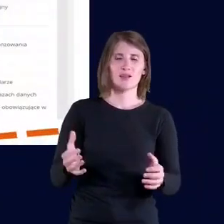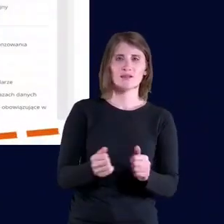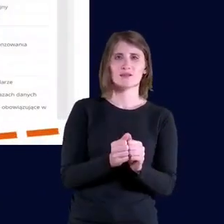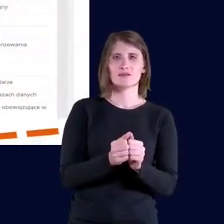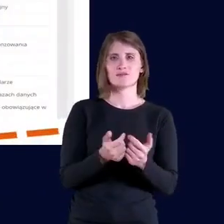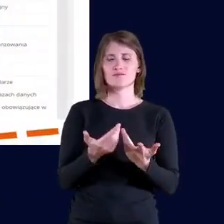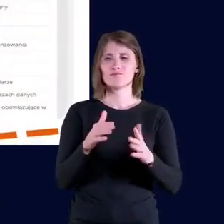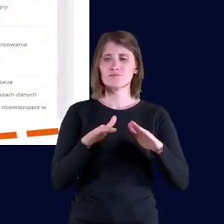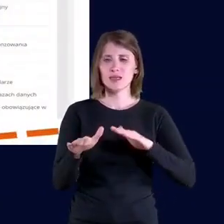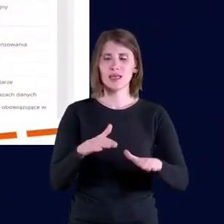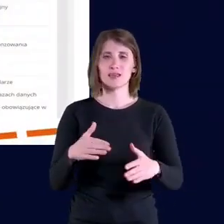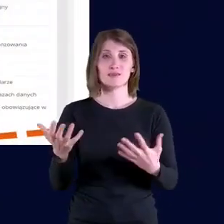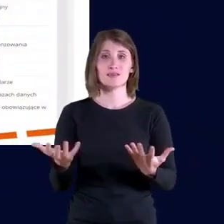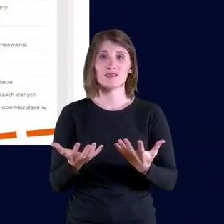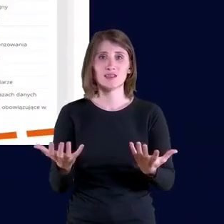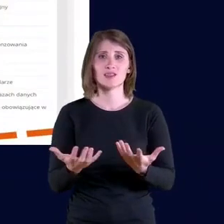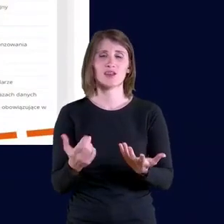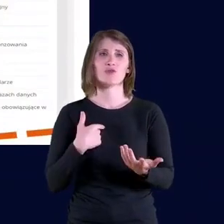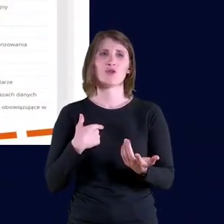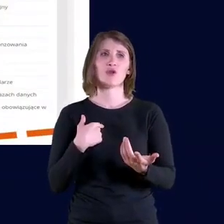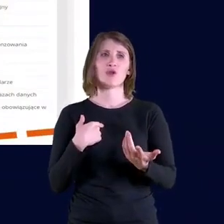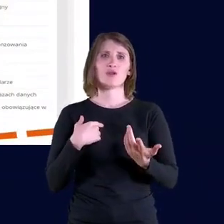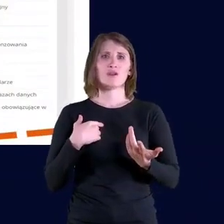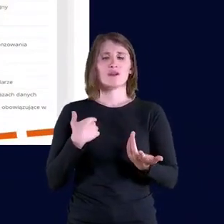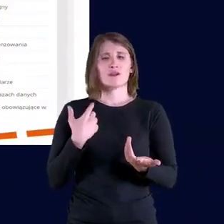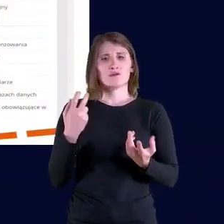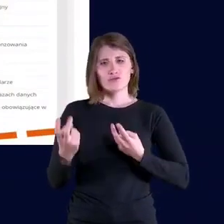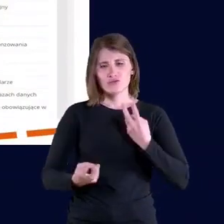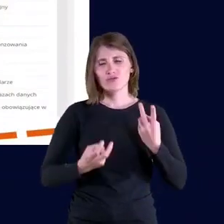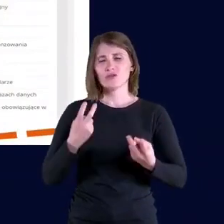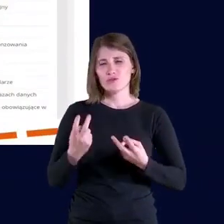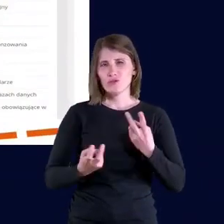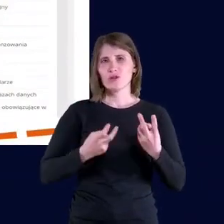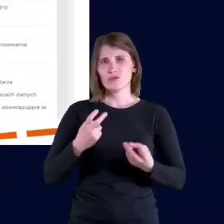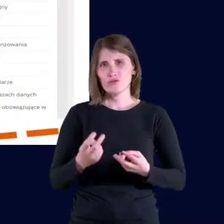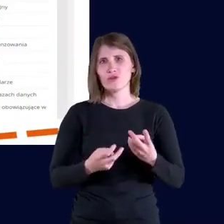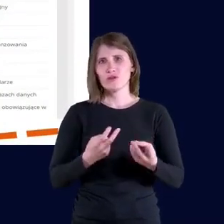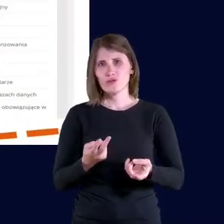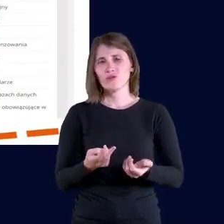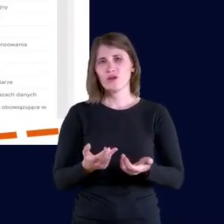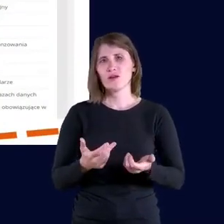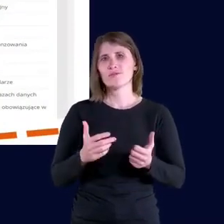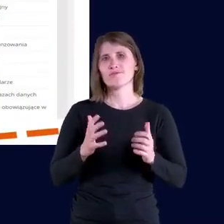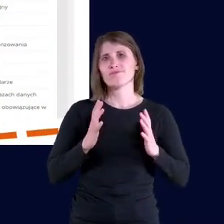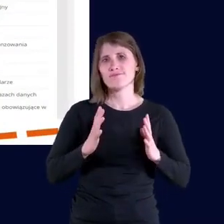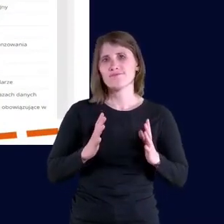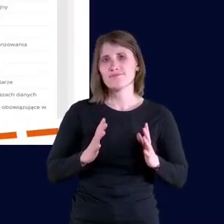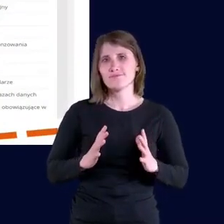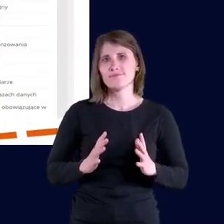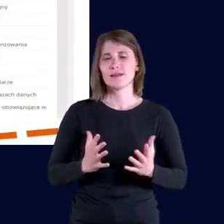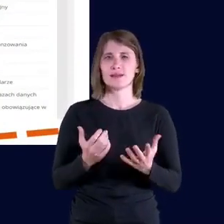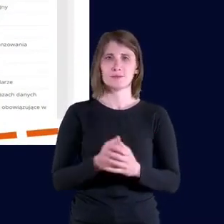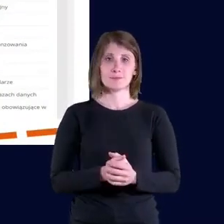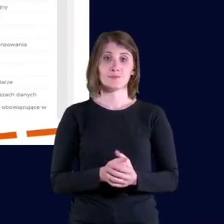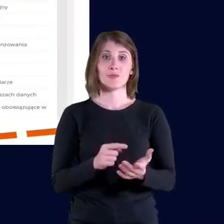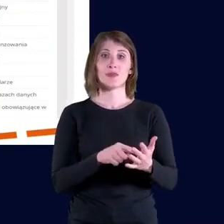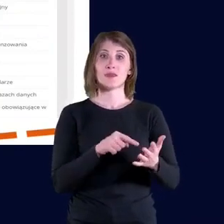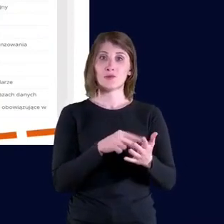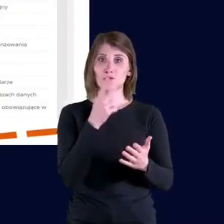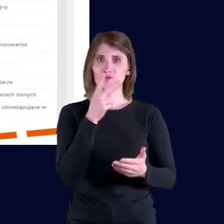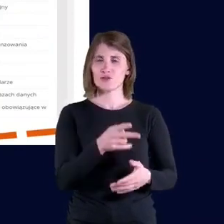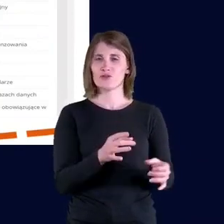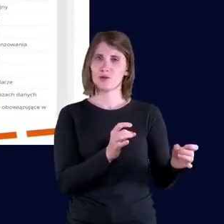to jest miejscu jest żmudnym żółkną pracą a tutaj praktycznie dostajemy to od razu